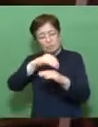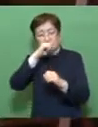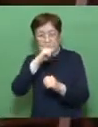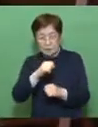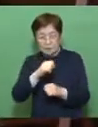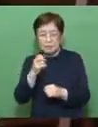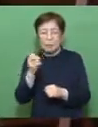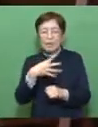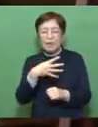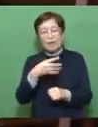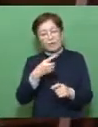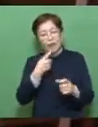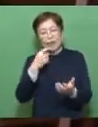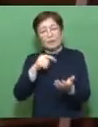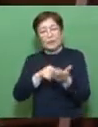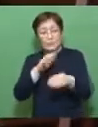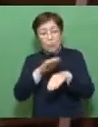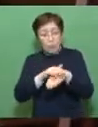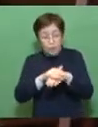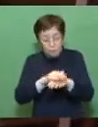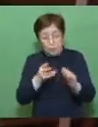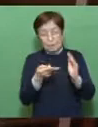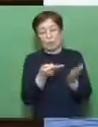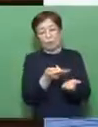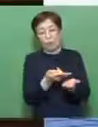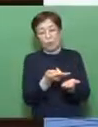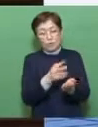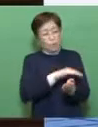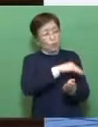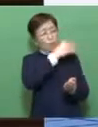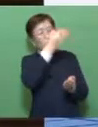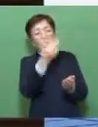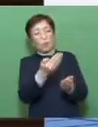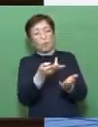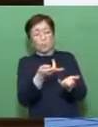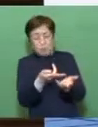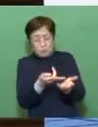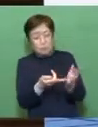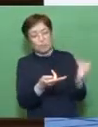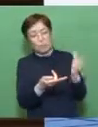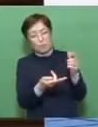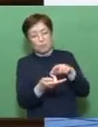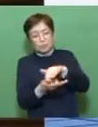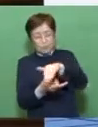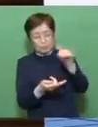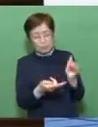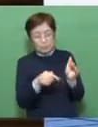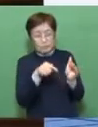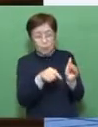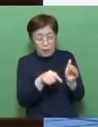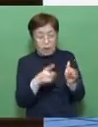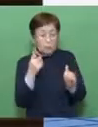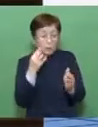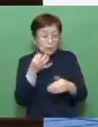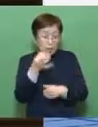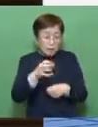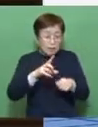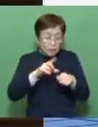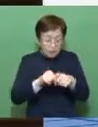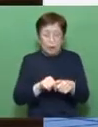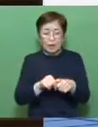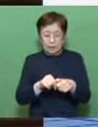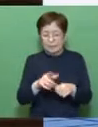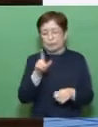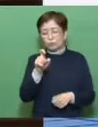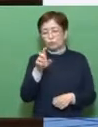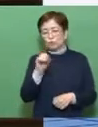ほつきのねベッドがあるですああはいはいでそういうね安全ベッドを設置されても10万円低額女性をしよう